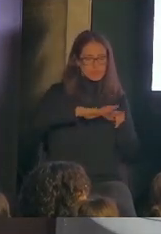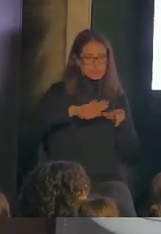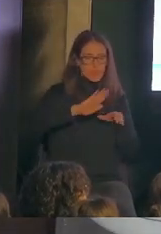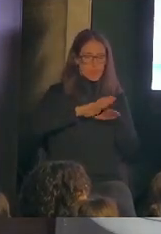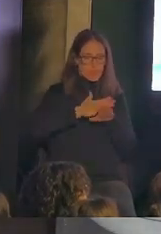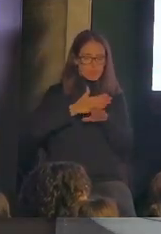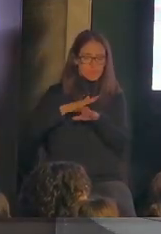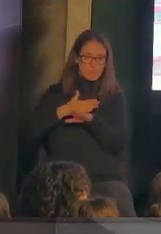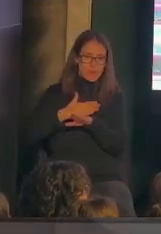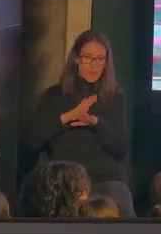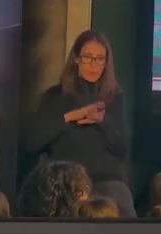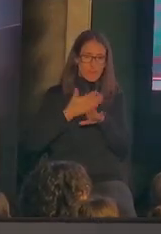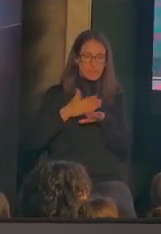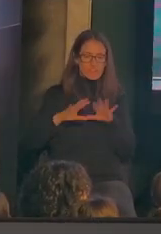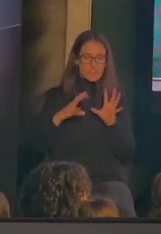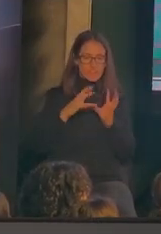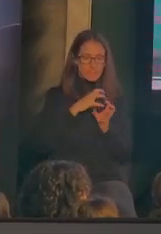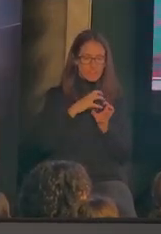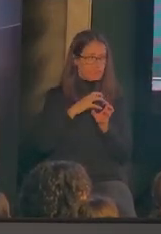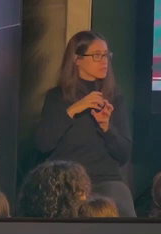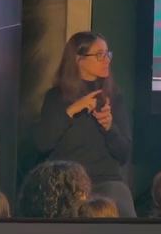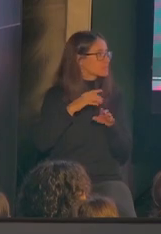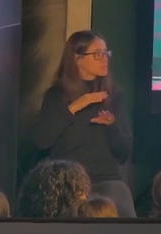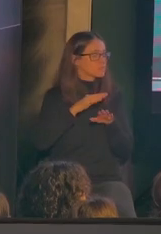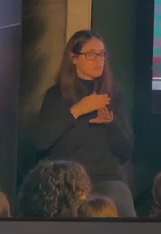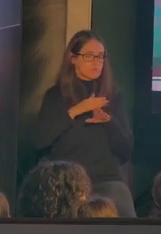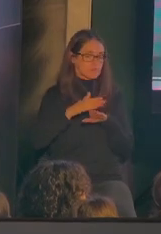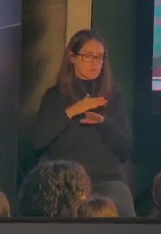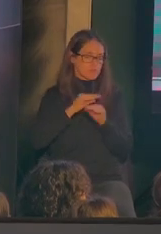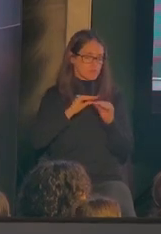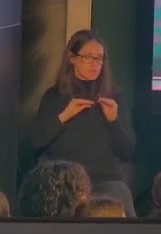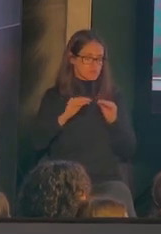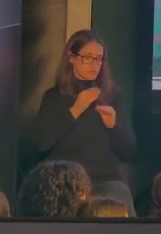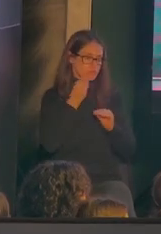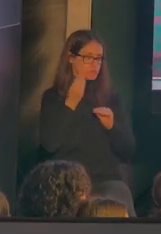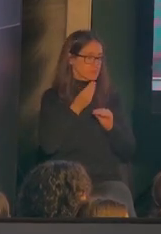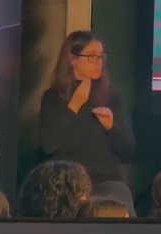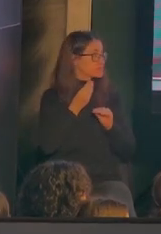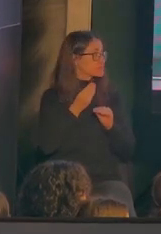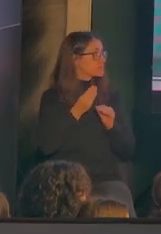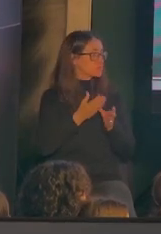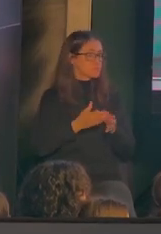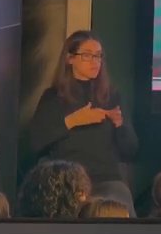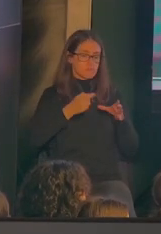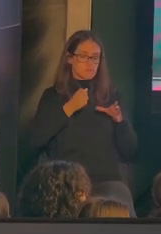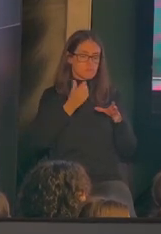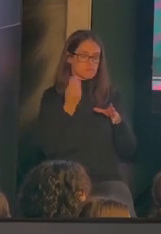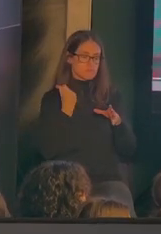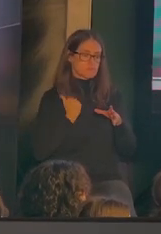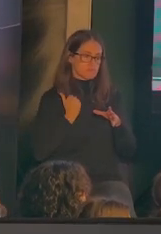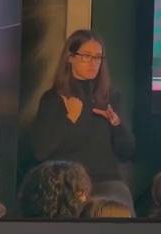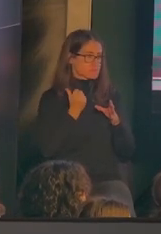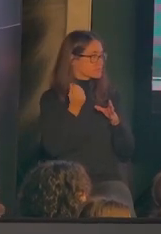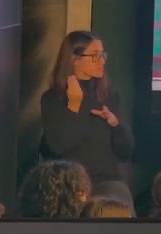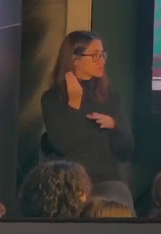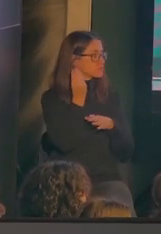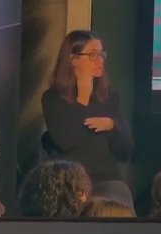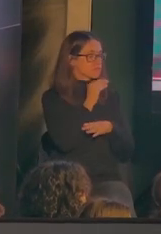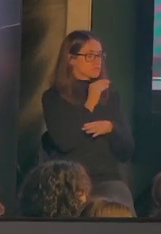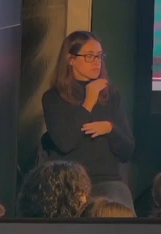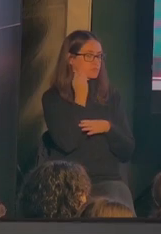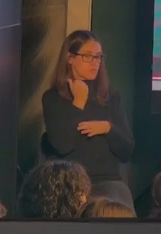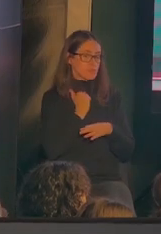quedi un bloc. Sí? I ara això ja ho posarem, per anar ràpid, ho posarem també un moment aquí